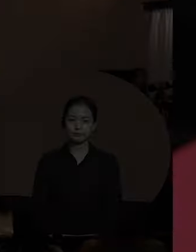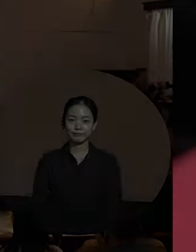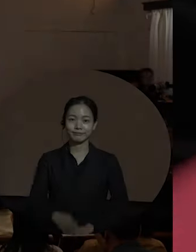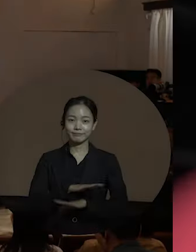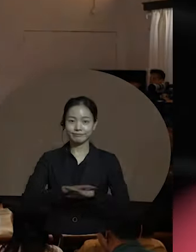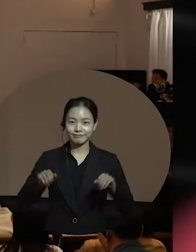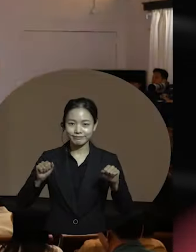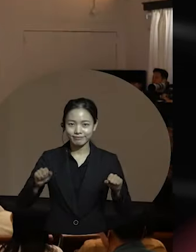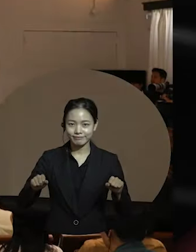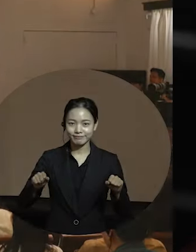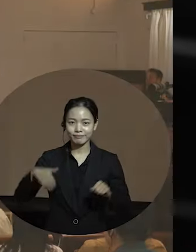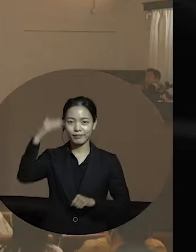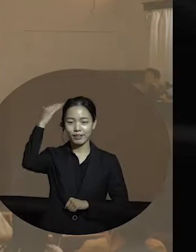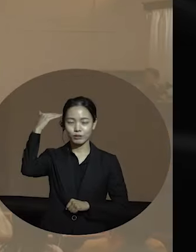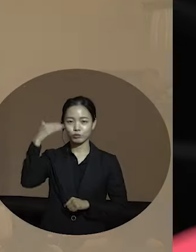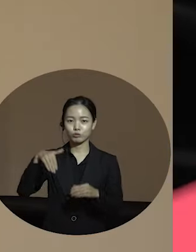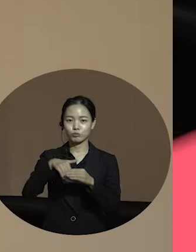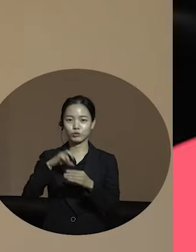안녕하십니까.